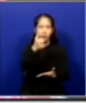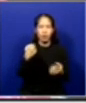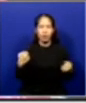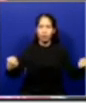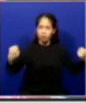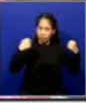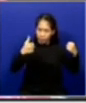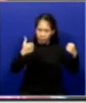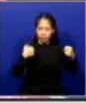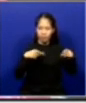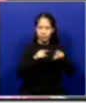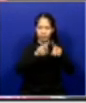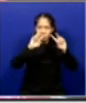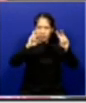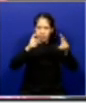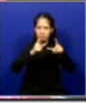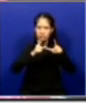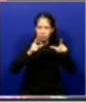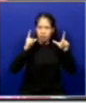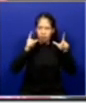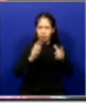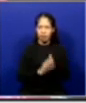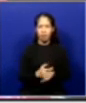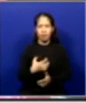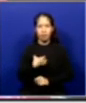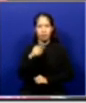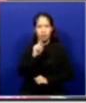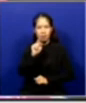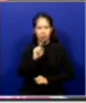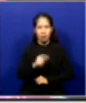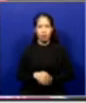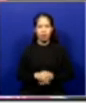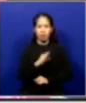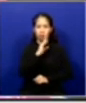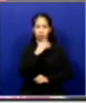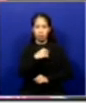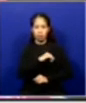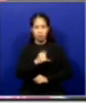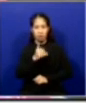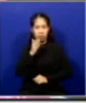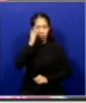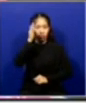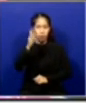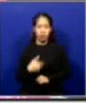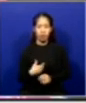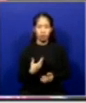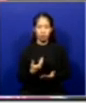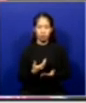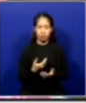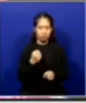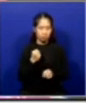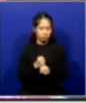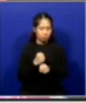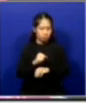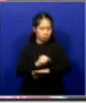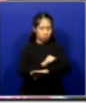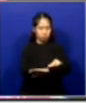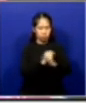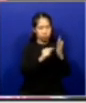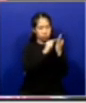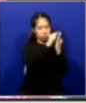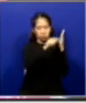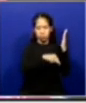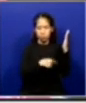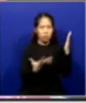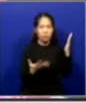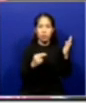จทย์ที่ใหญ่มากเลยทีเดียวไม่งั้นนี่จะไม่มีการจ้างงานกระจายไปทั้งประเทศฉะนั้นเองก็ต้องมีการย้ายถิ่นฐาน